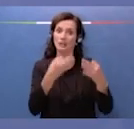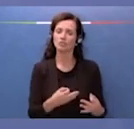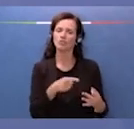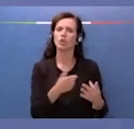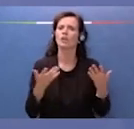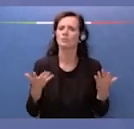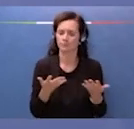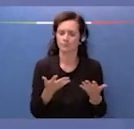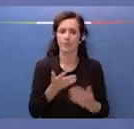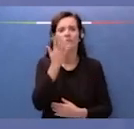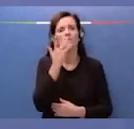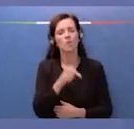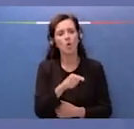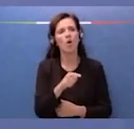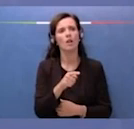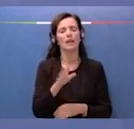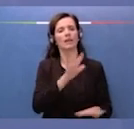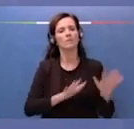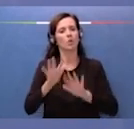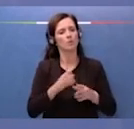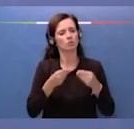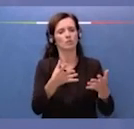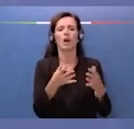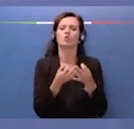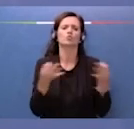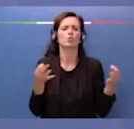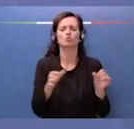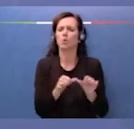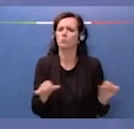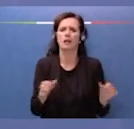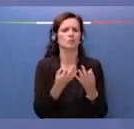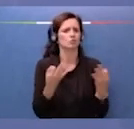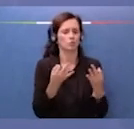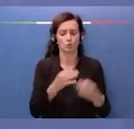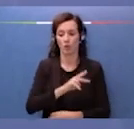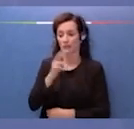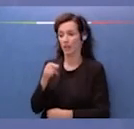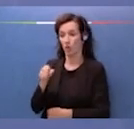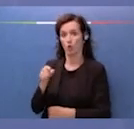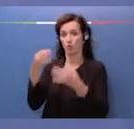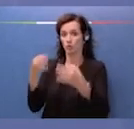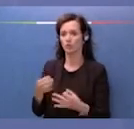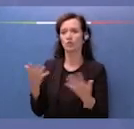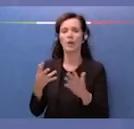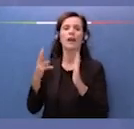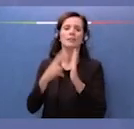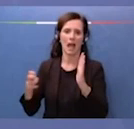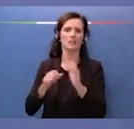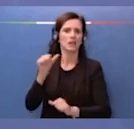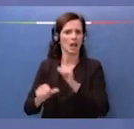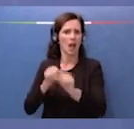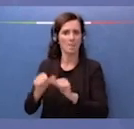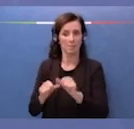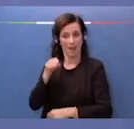una base di informazione adeguata e la seconda è decidere di cambiare le tasse noi